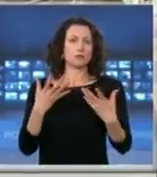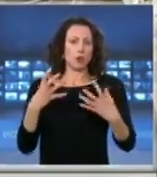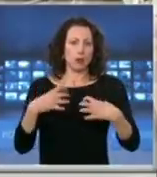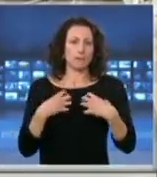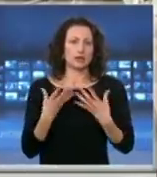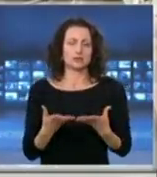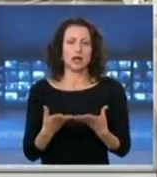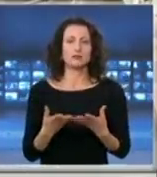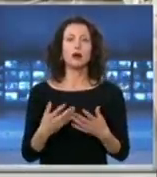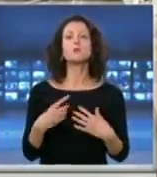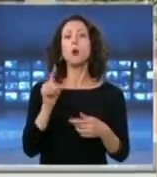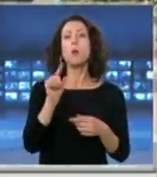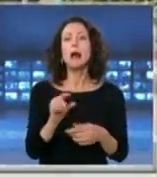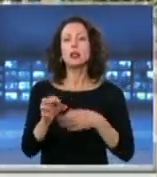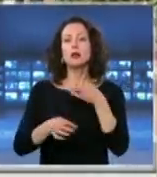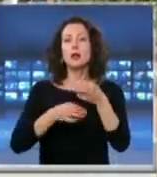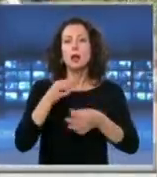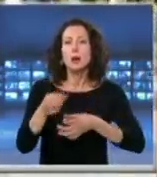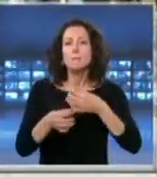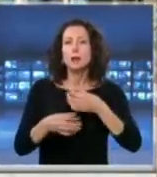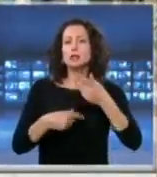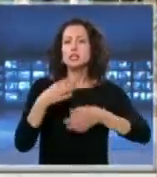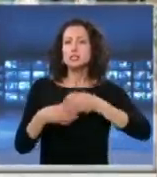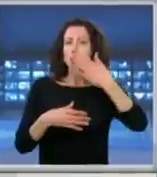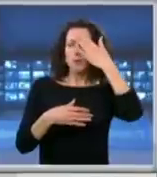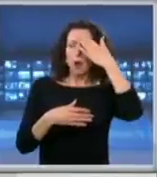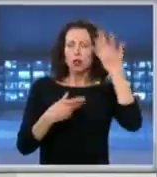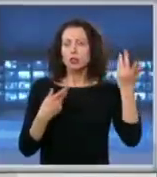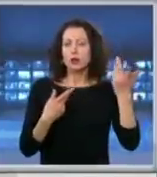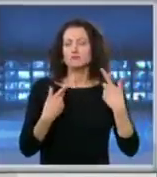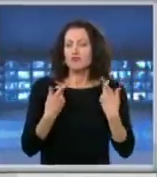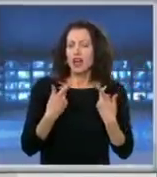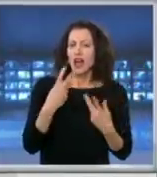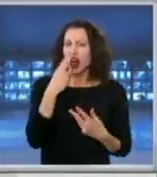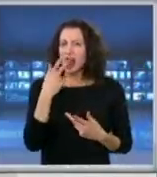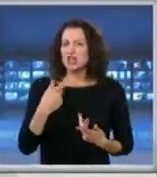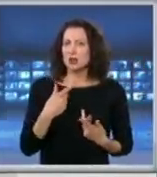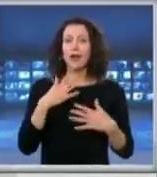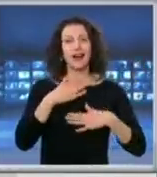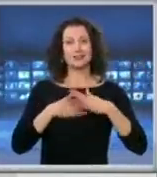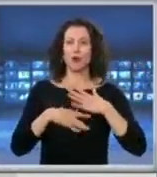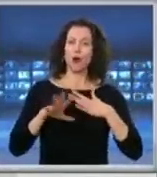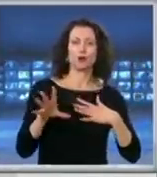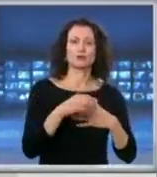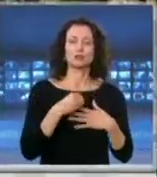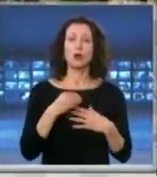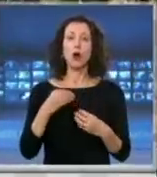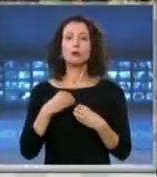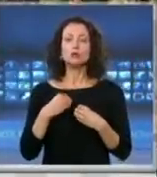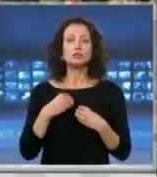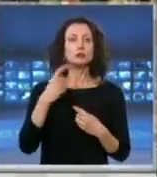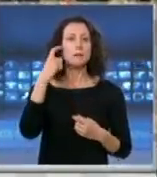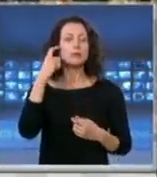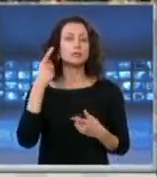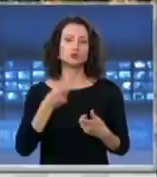А малкият брой болни у нас създава изкуствено успокоение. Усещането ми е, че си мислиме, че това ще